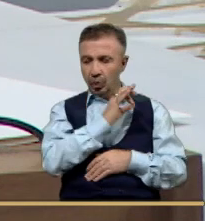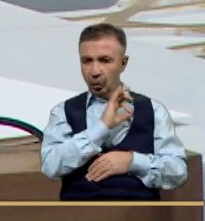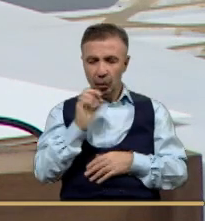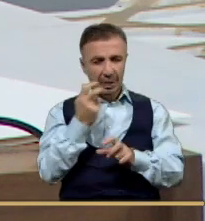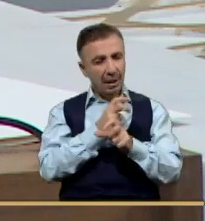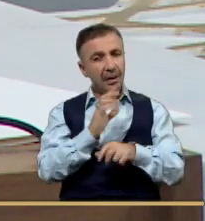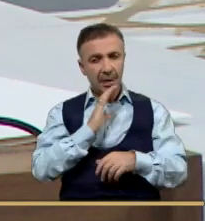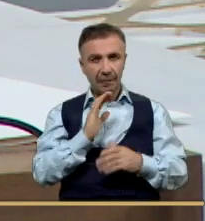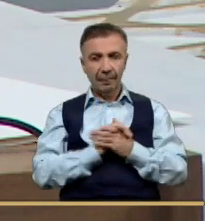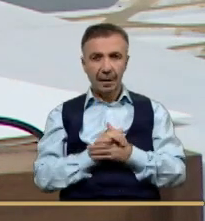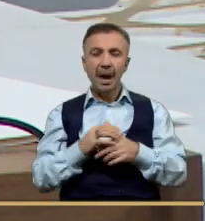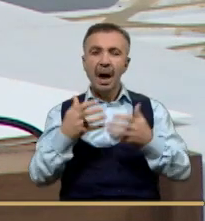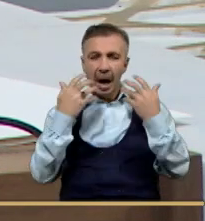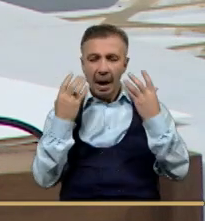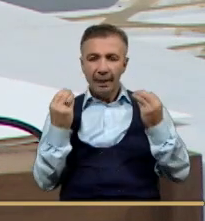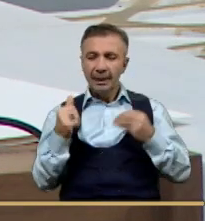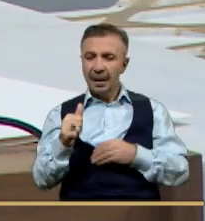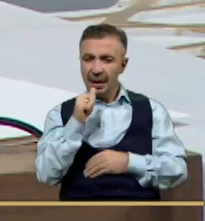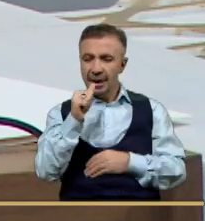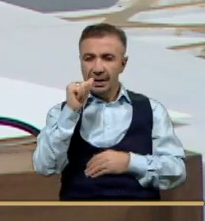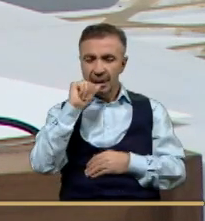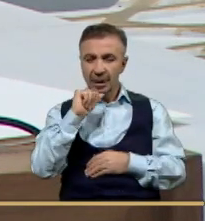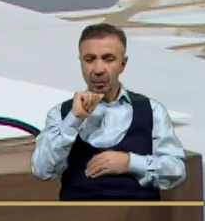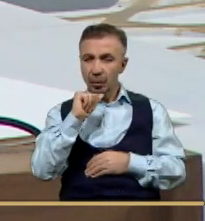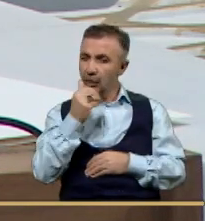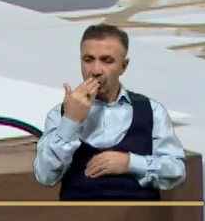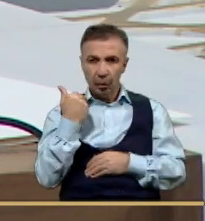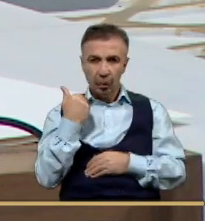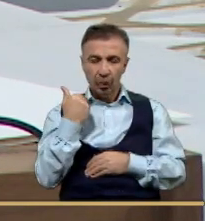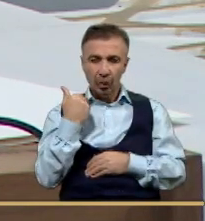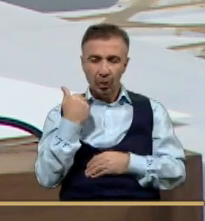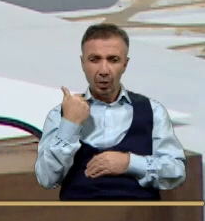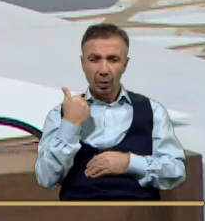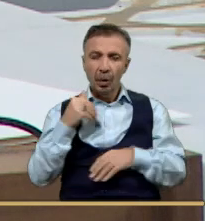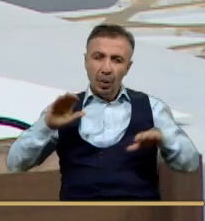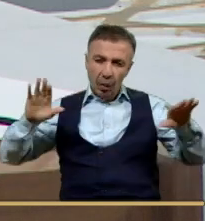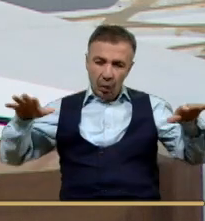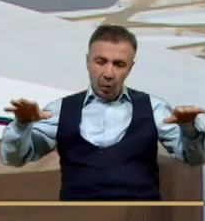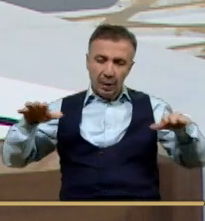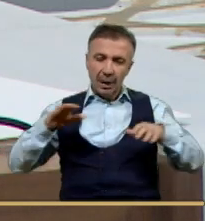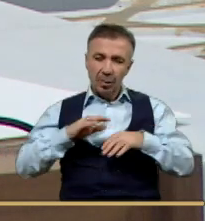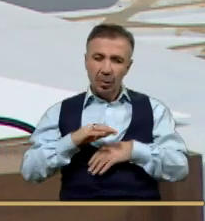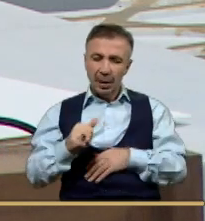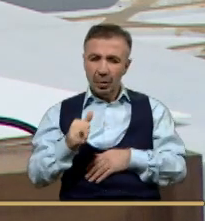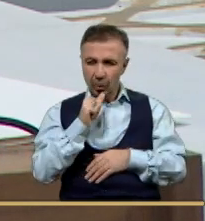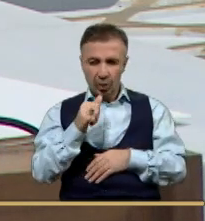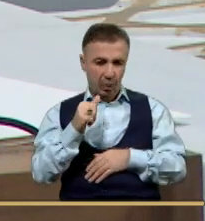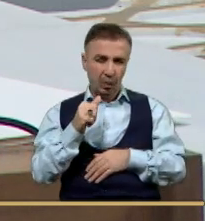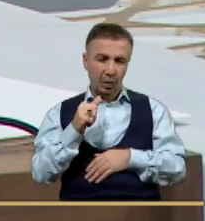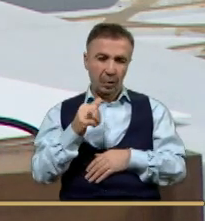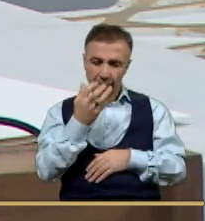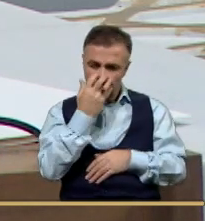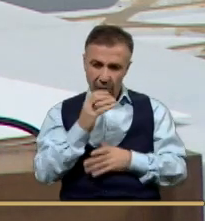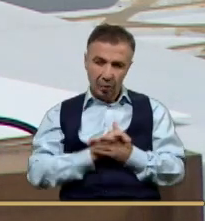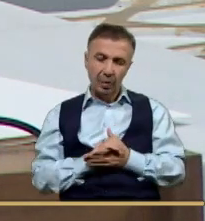karşıyayız, hayvanlar içecek su bulamıyorlar, kurtlar, kuşlar. Ya Rabbel Alemin, sen